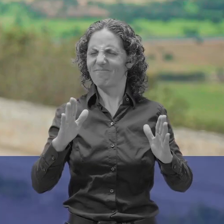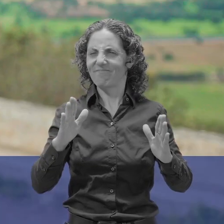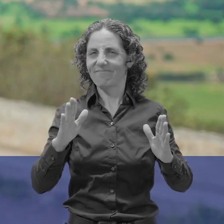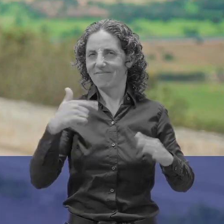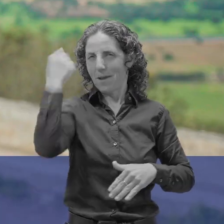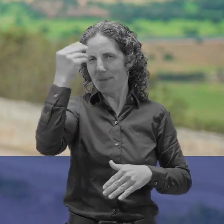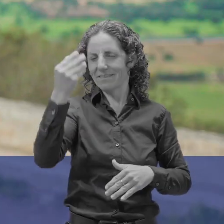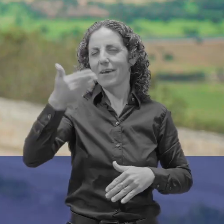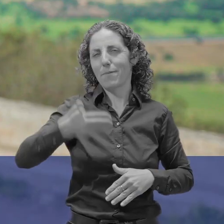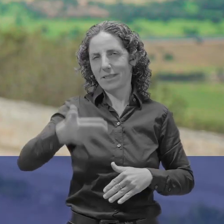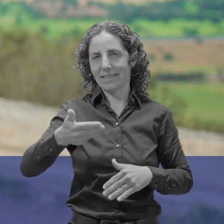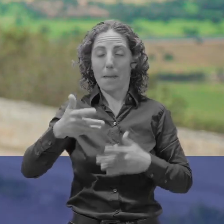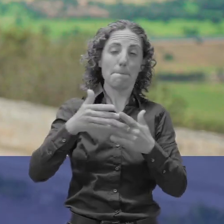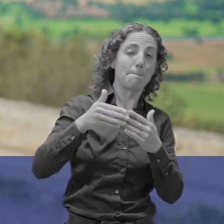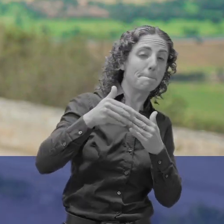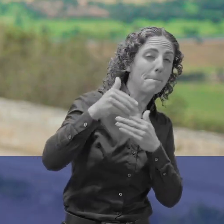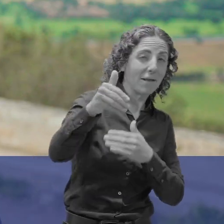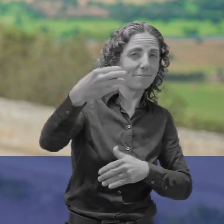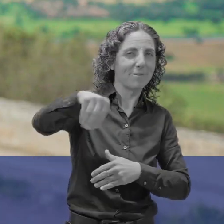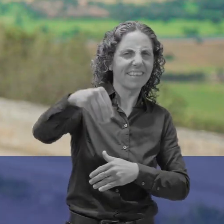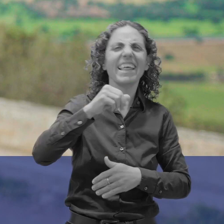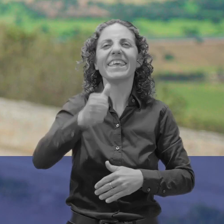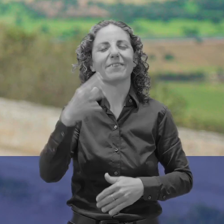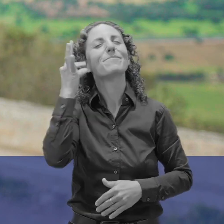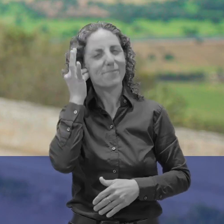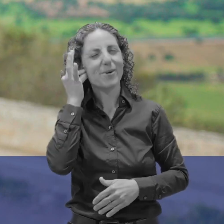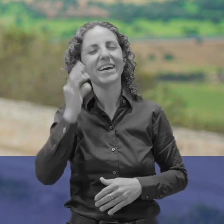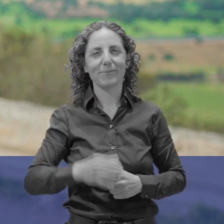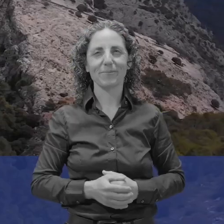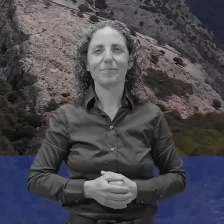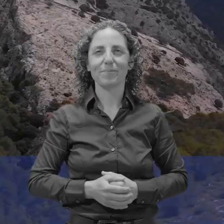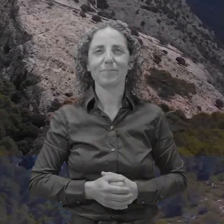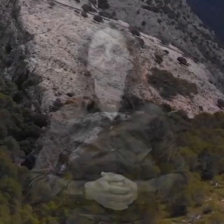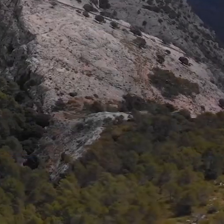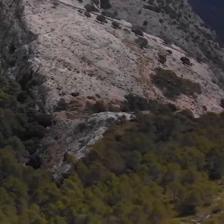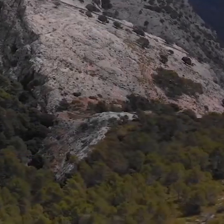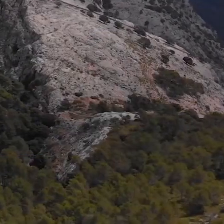que seria molt important que la pròxima presidenta fos una dona.